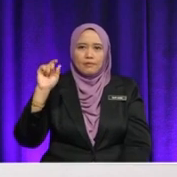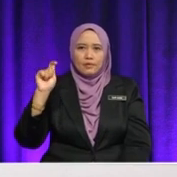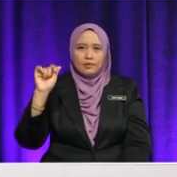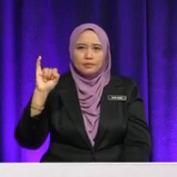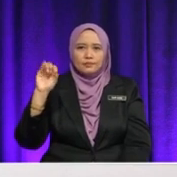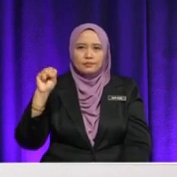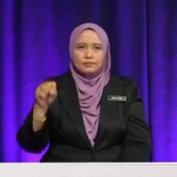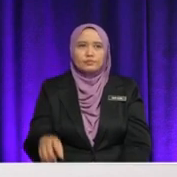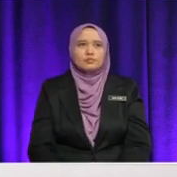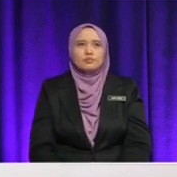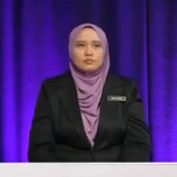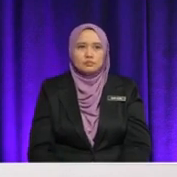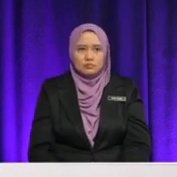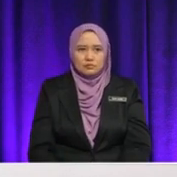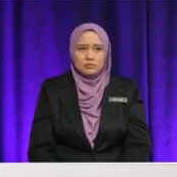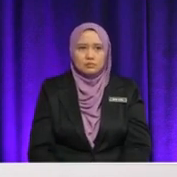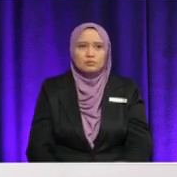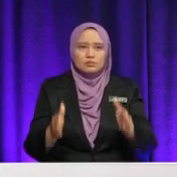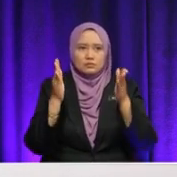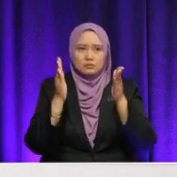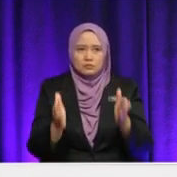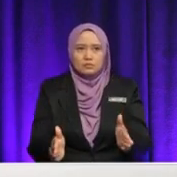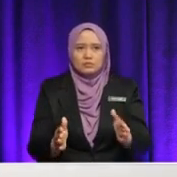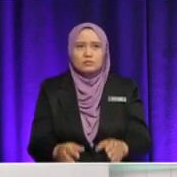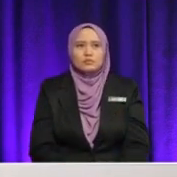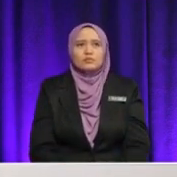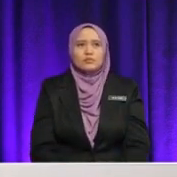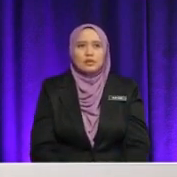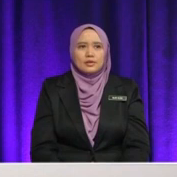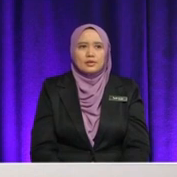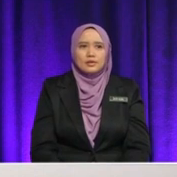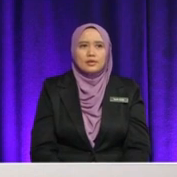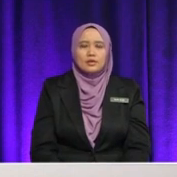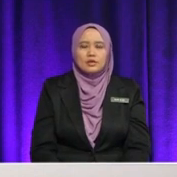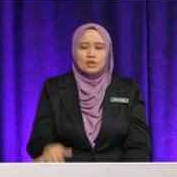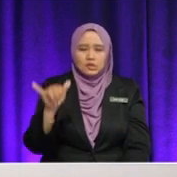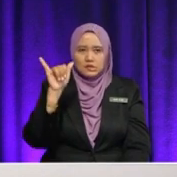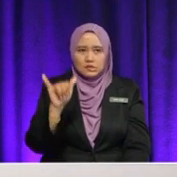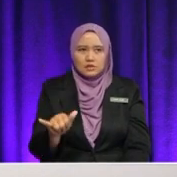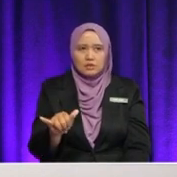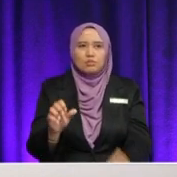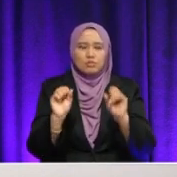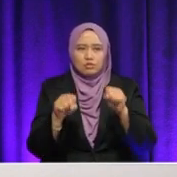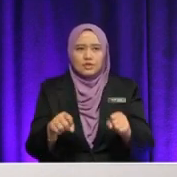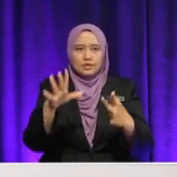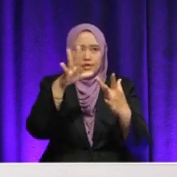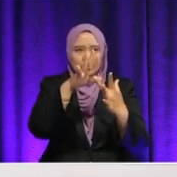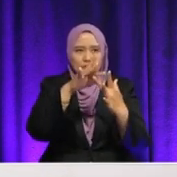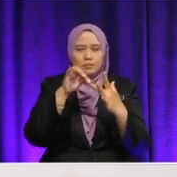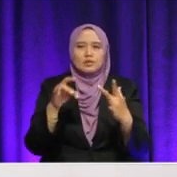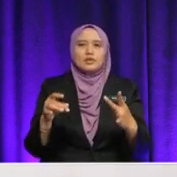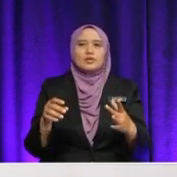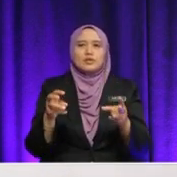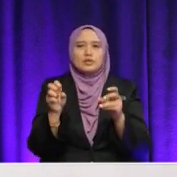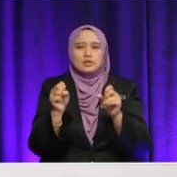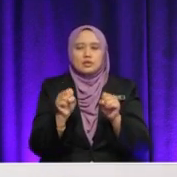Majlis perundangan persekutuan yang dipenuhi dipilih melalui ngarayu adalah seramai 52 orang dan untuk pengetahuan